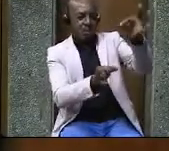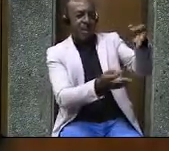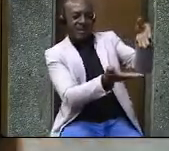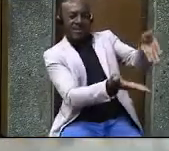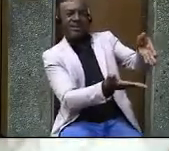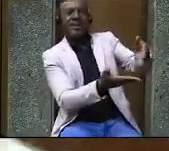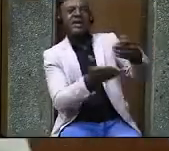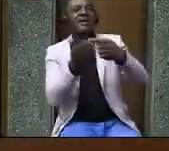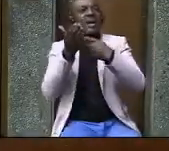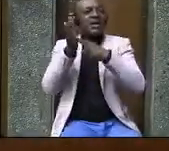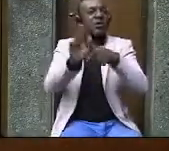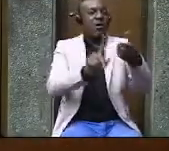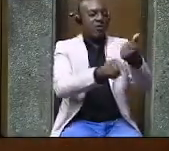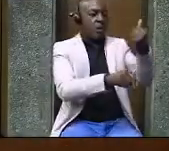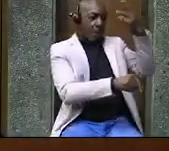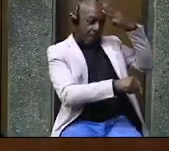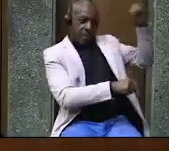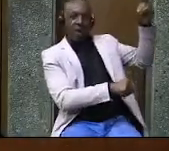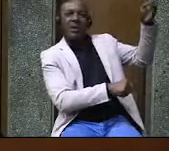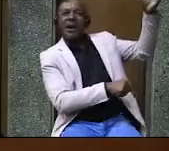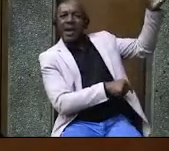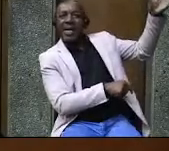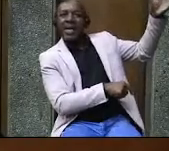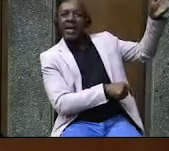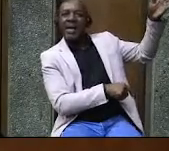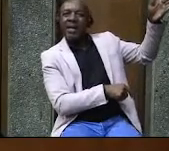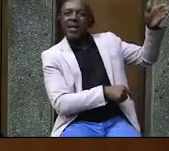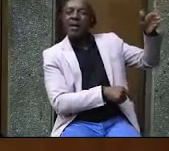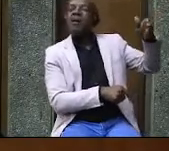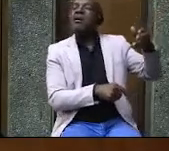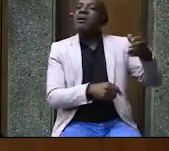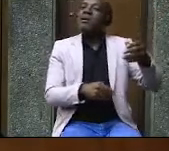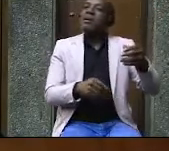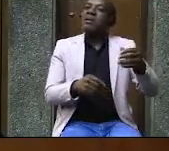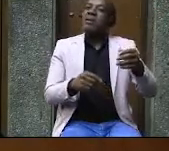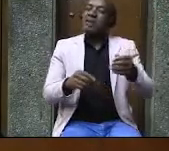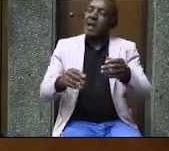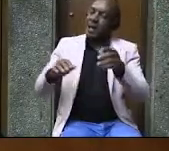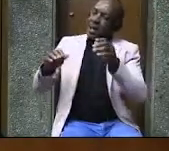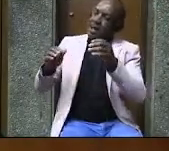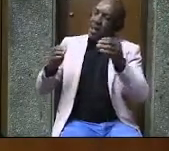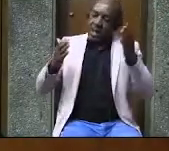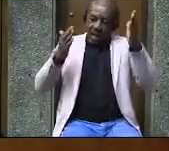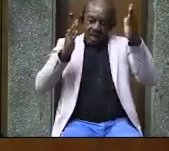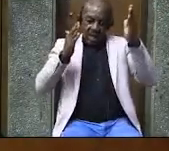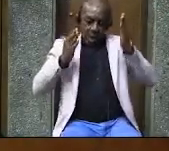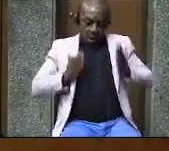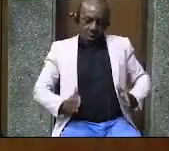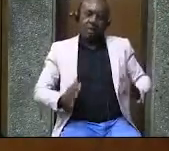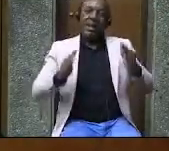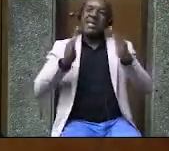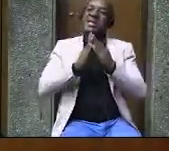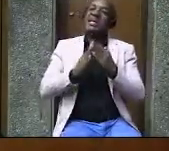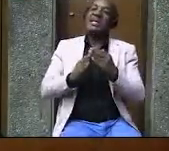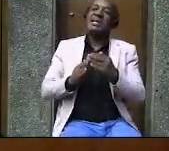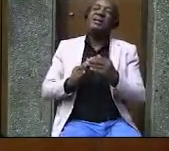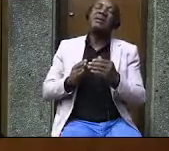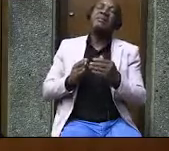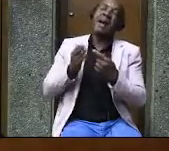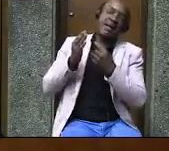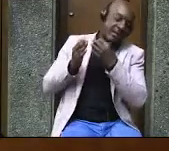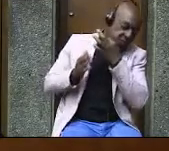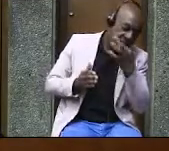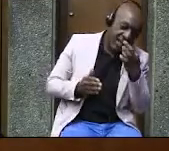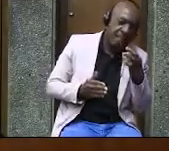ukuthi libuya epitori housing settlement ngaya epitori ngayosibheka ukuthi kobe mpela ngiphumile e-housing ngiyitholile